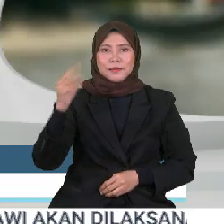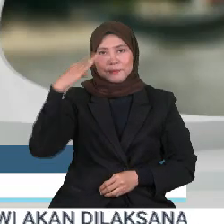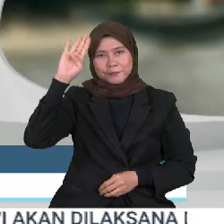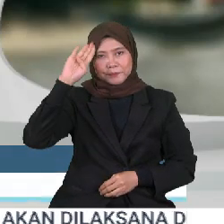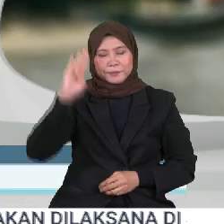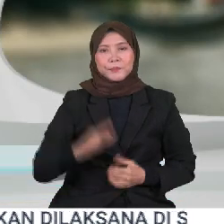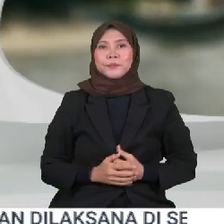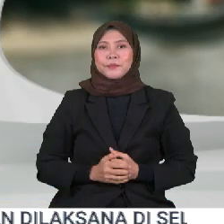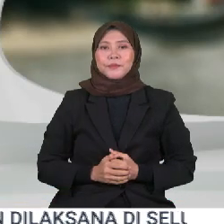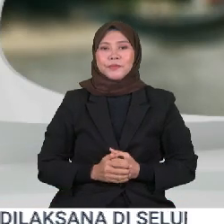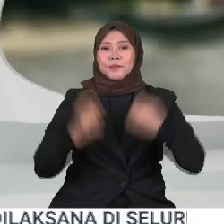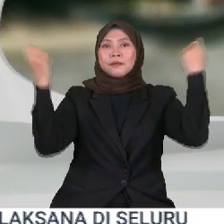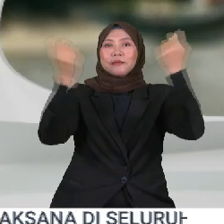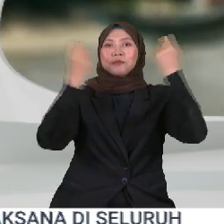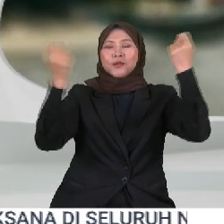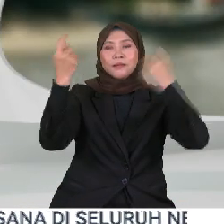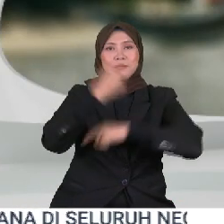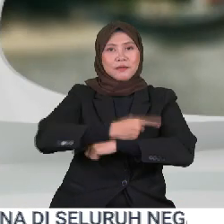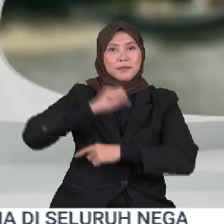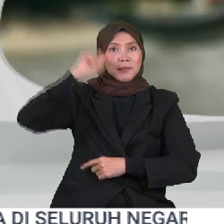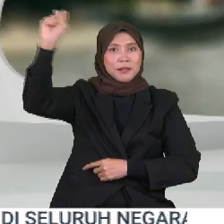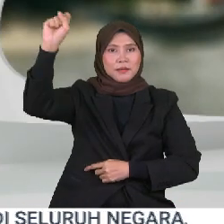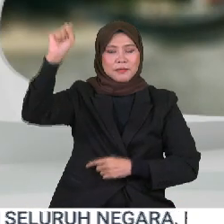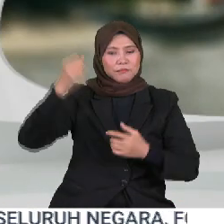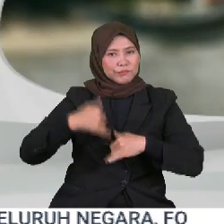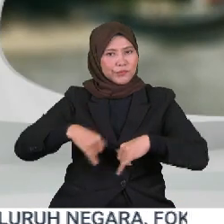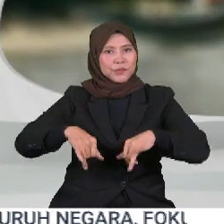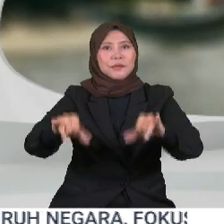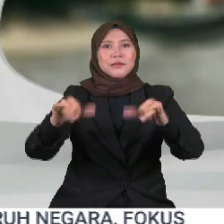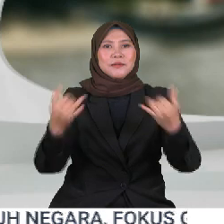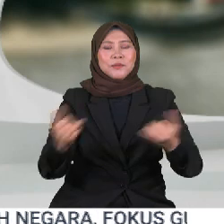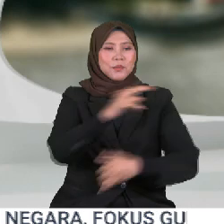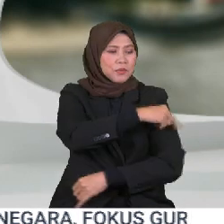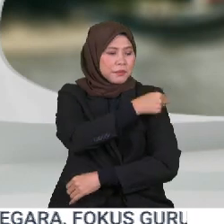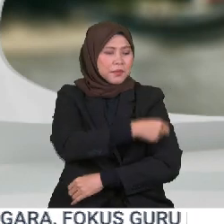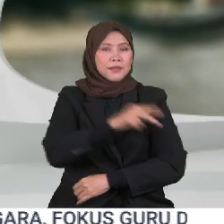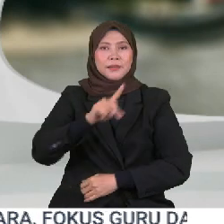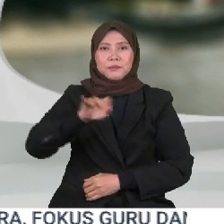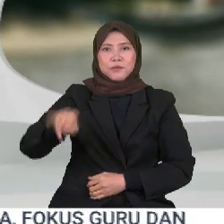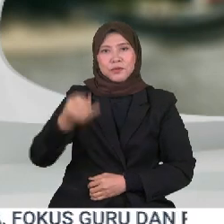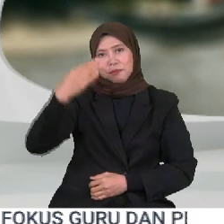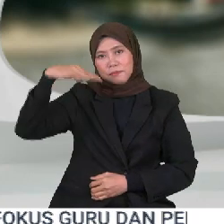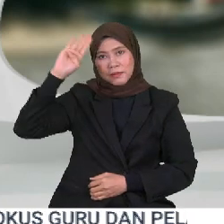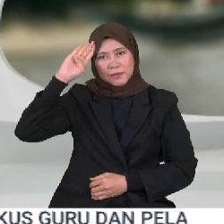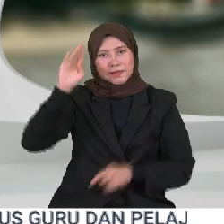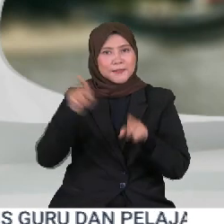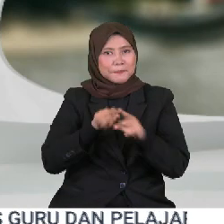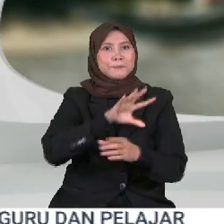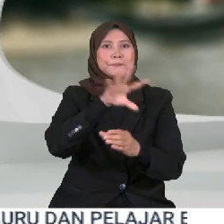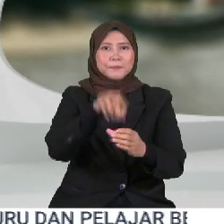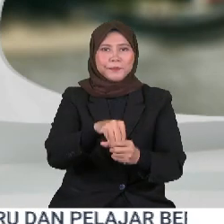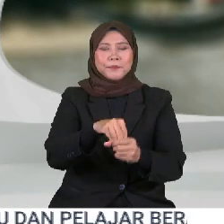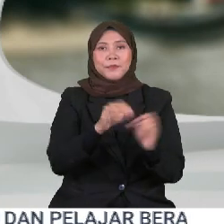sambutan hari kebangsaan ke-66 terus disemarakkan Hospital pakar PPJ per Lis turut tidak ketinggalan meraih ikannya